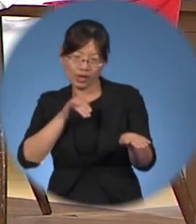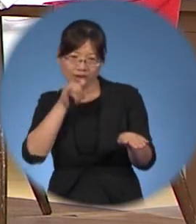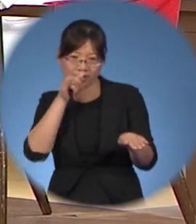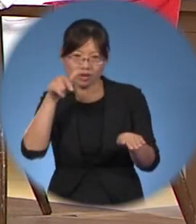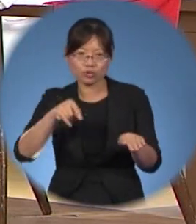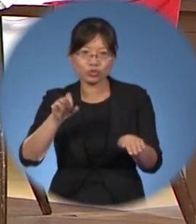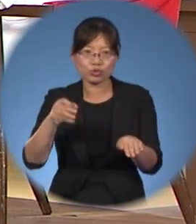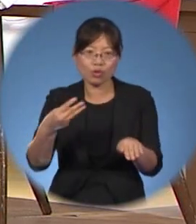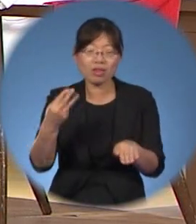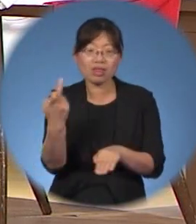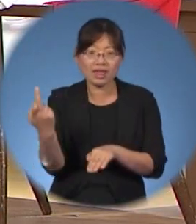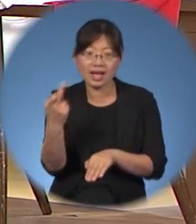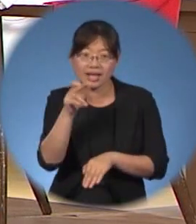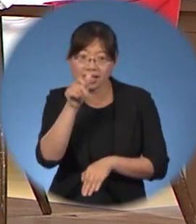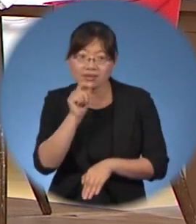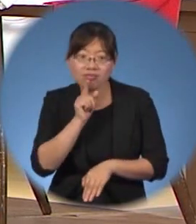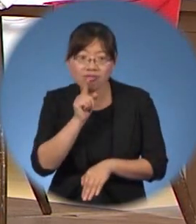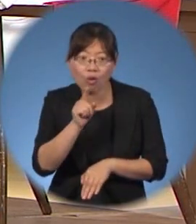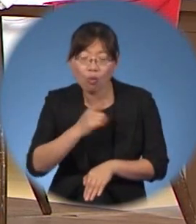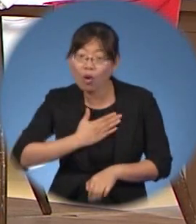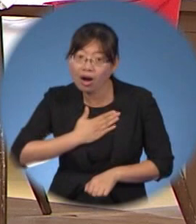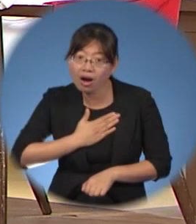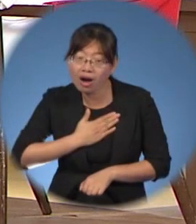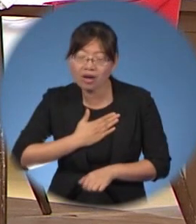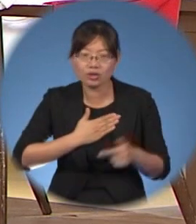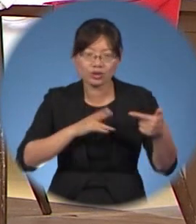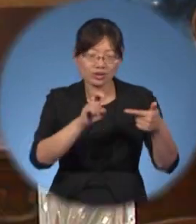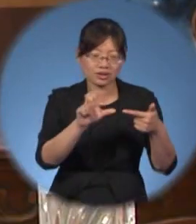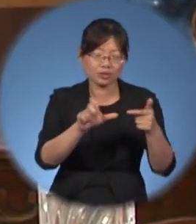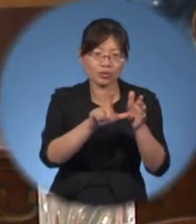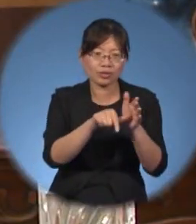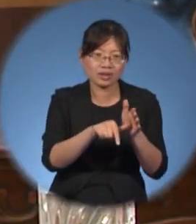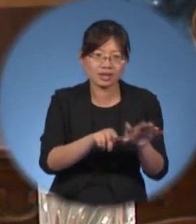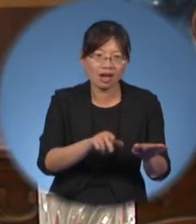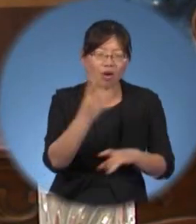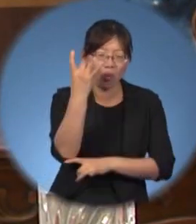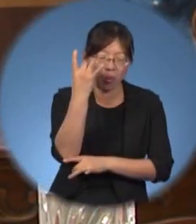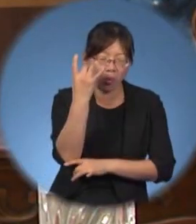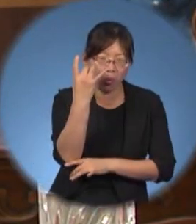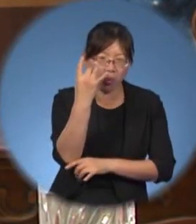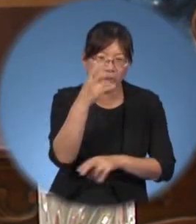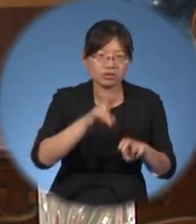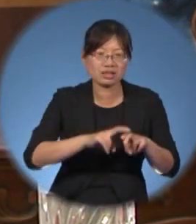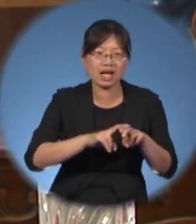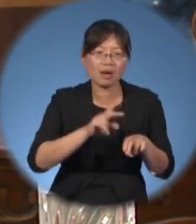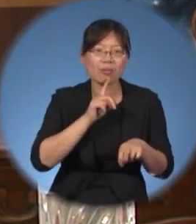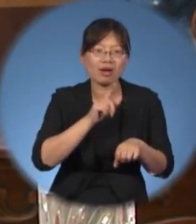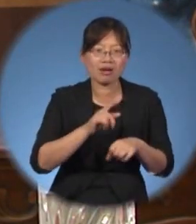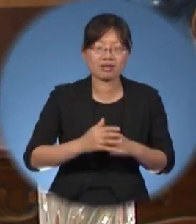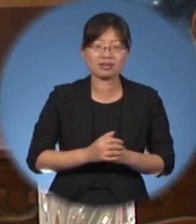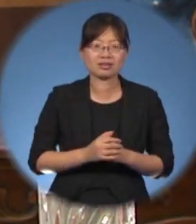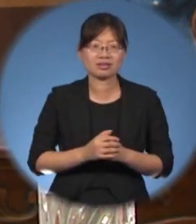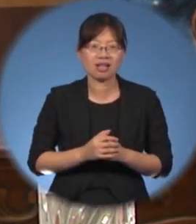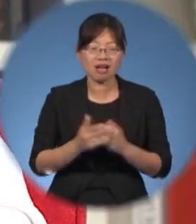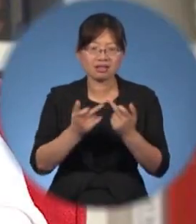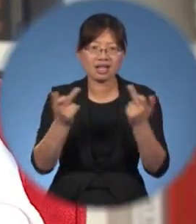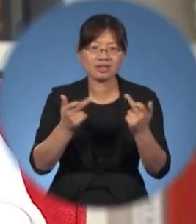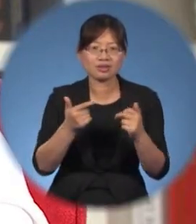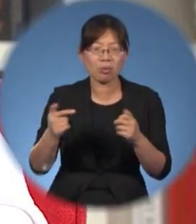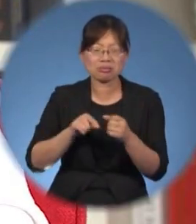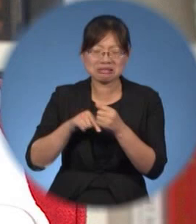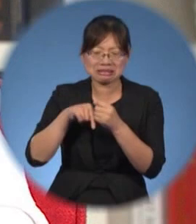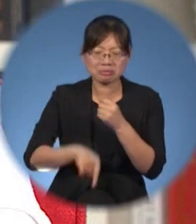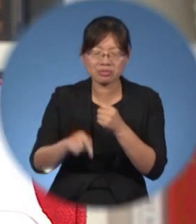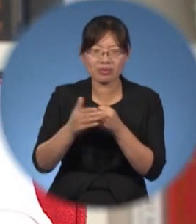구월산이 있습니다. 구월산. 예, 구월산 아시죠? 유격대, 예, 유격대 예. 보는 거지라고 그러죠, 옛날부터. 예, 예. 근데 그 산이 너무 아주